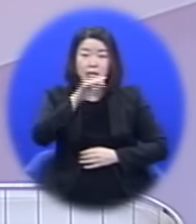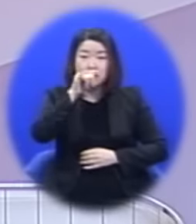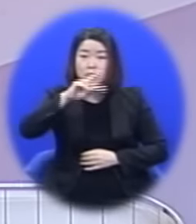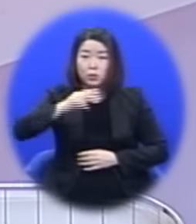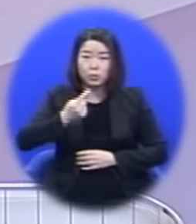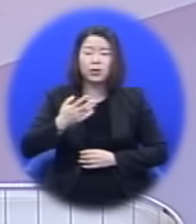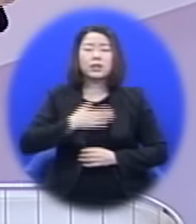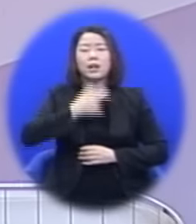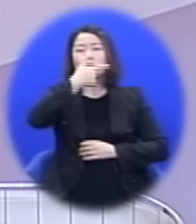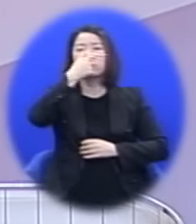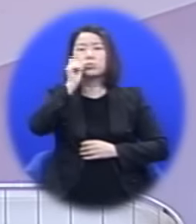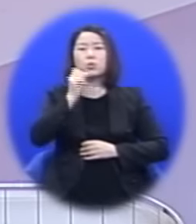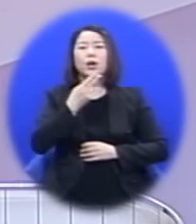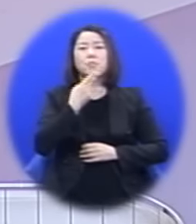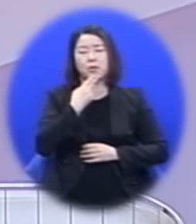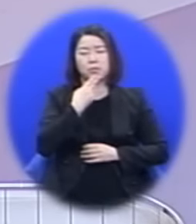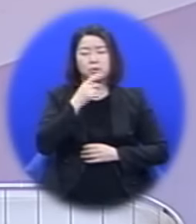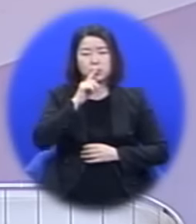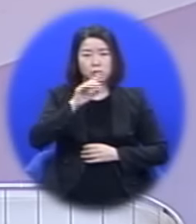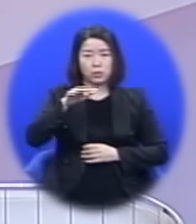부족함이